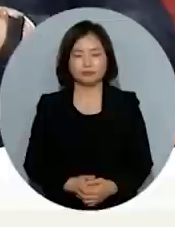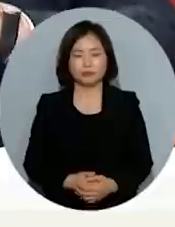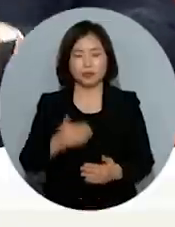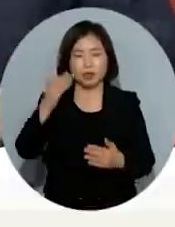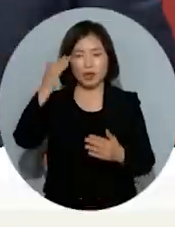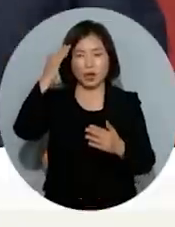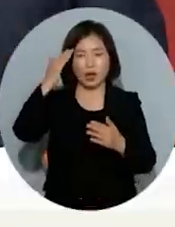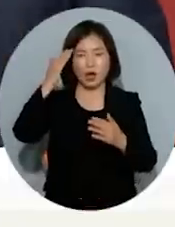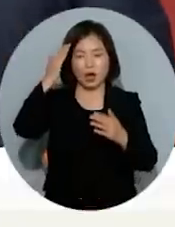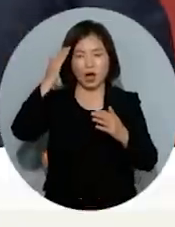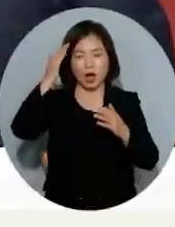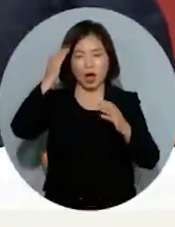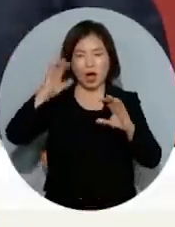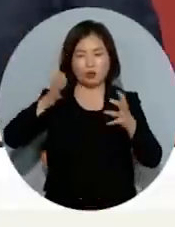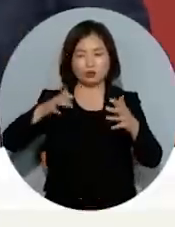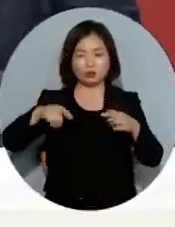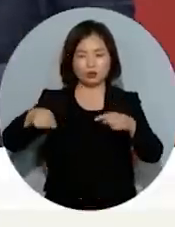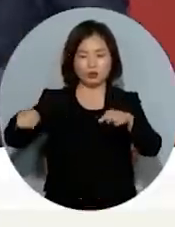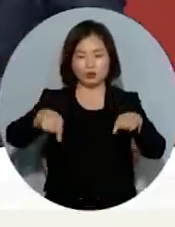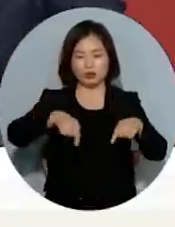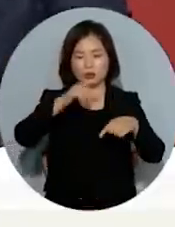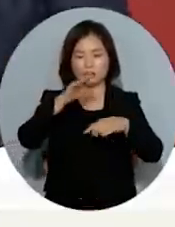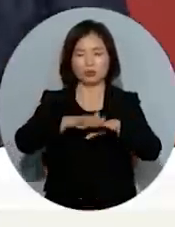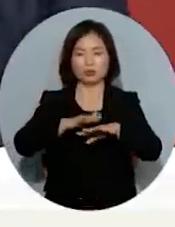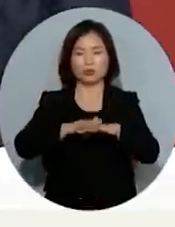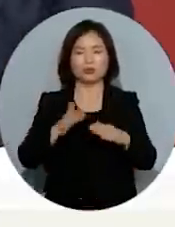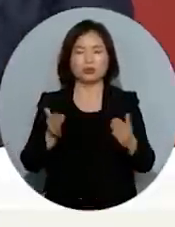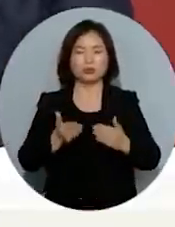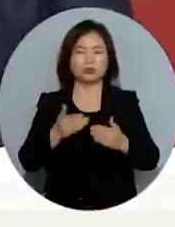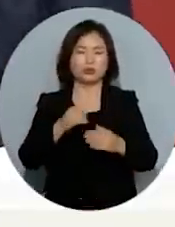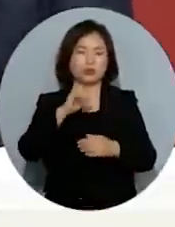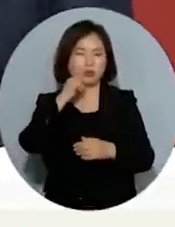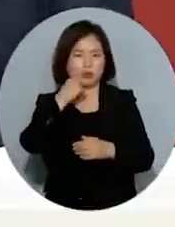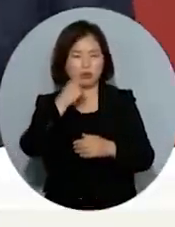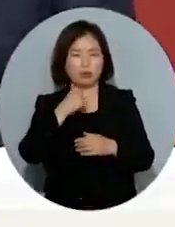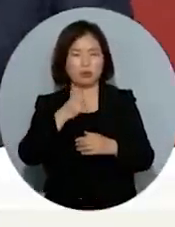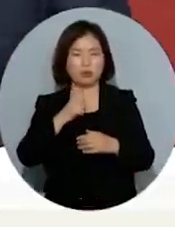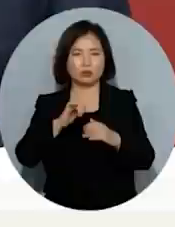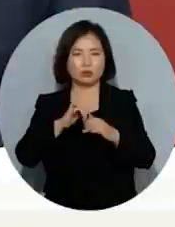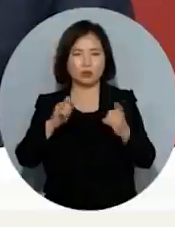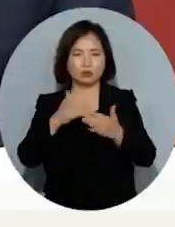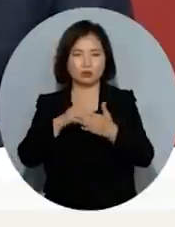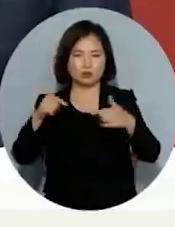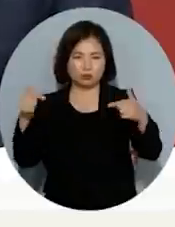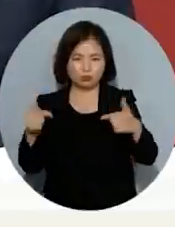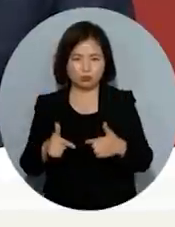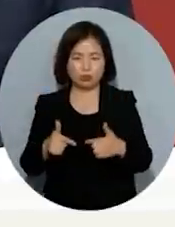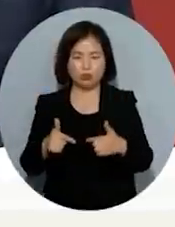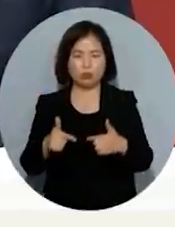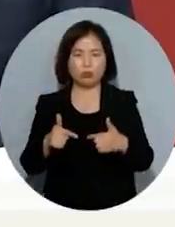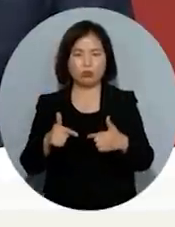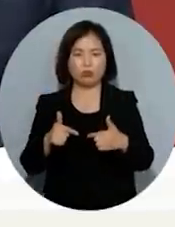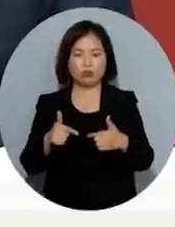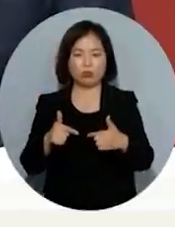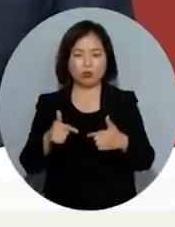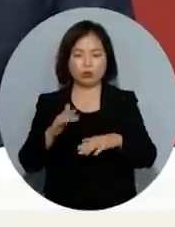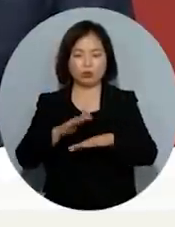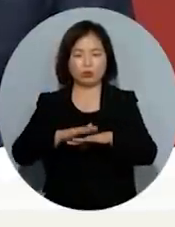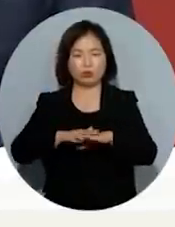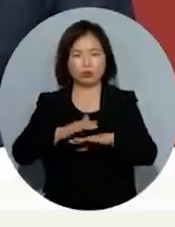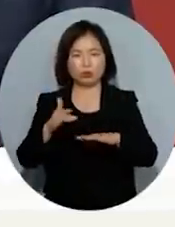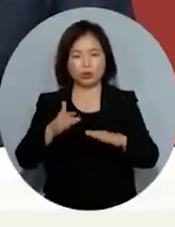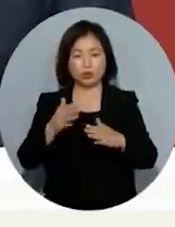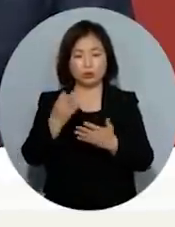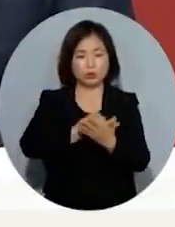한국 전체적으로 농업이 참 어렵습니다. 농업 인구도 줄고요. 고령화. 그리고 이 소득이 도시에